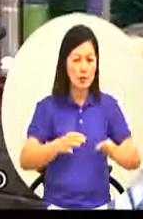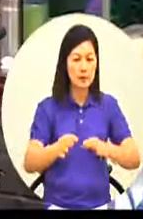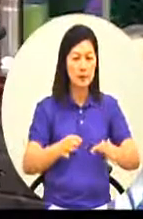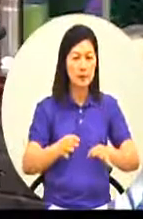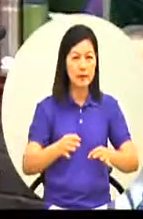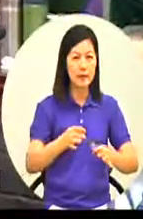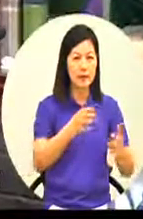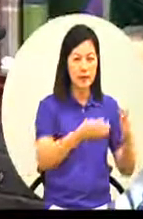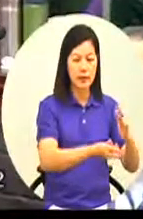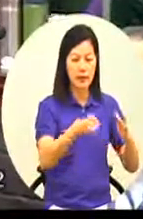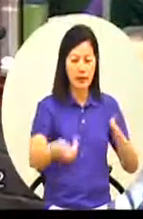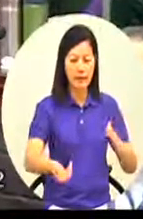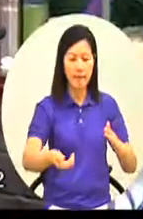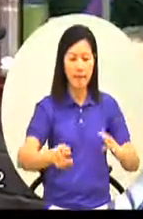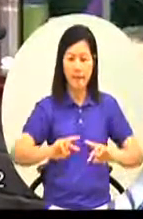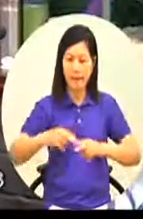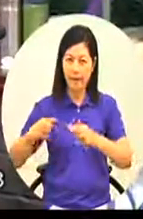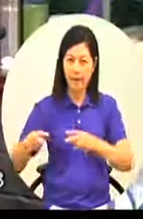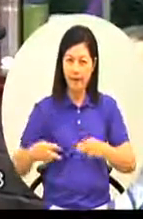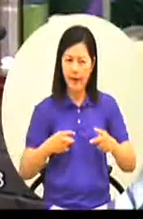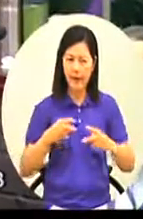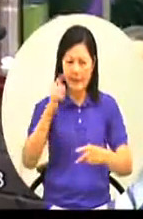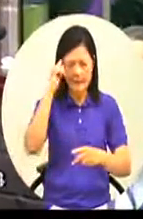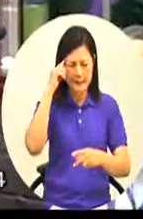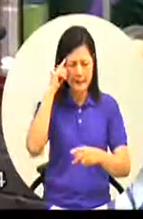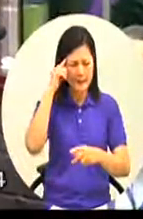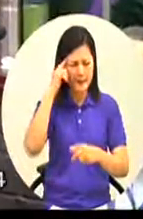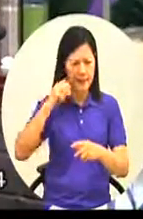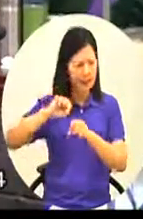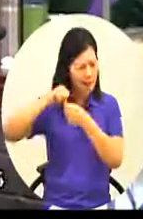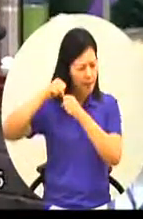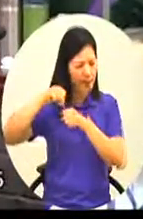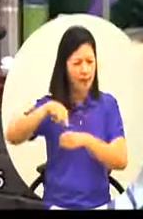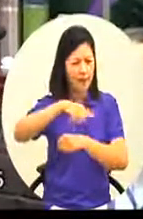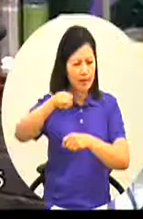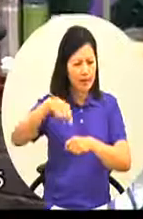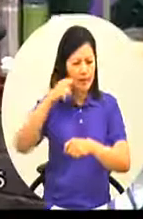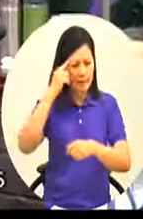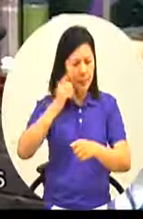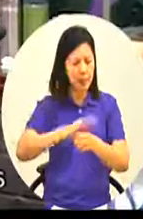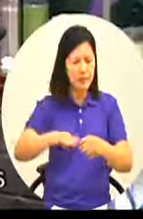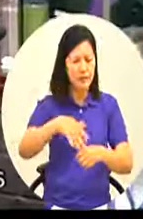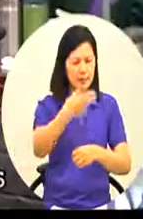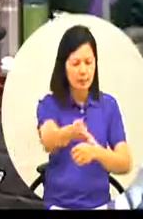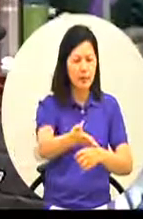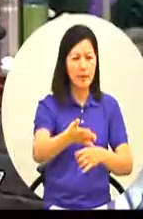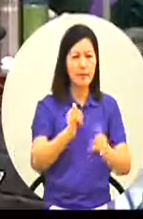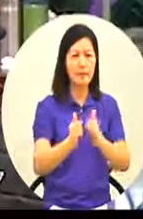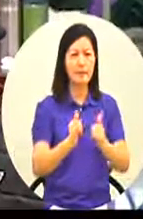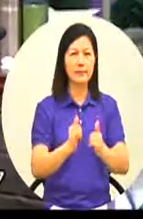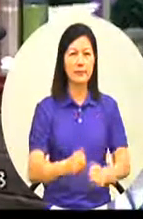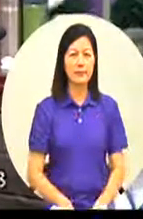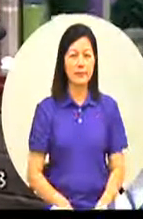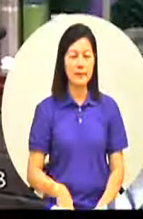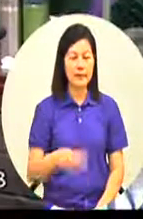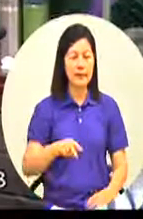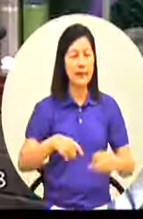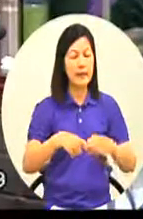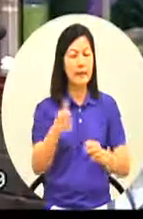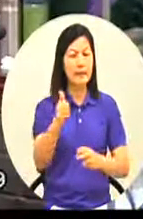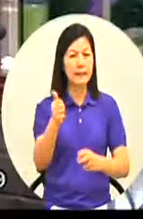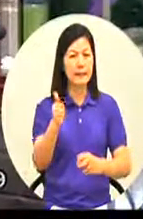更新啊，一直在想办法能够满足大家的需求。那个李科勇也是一